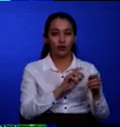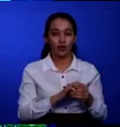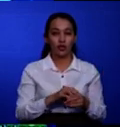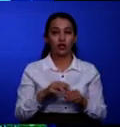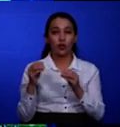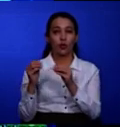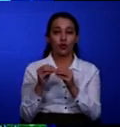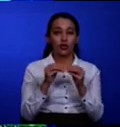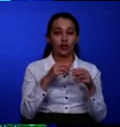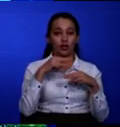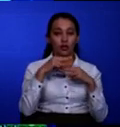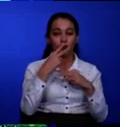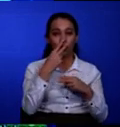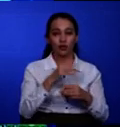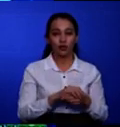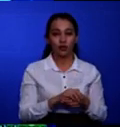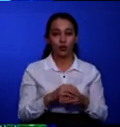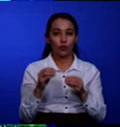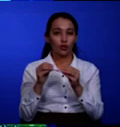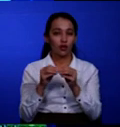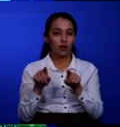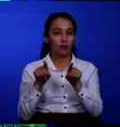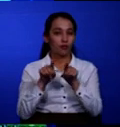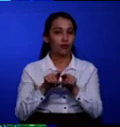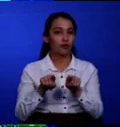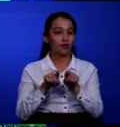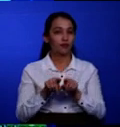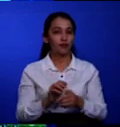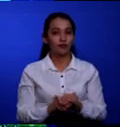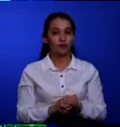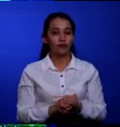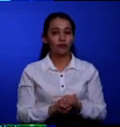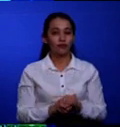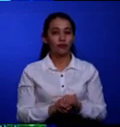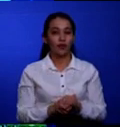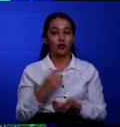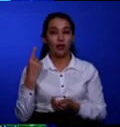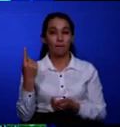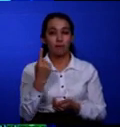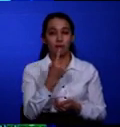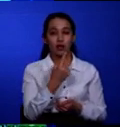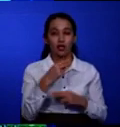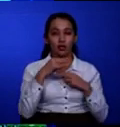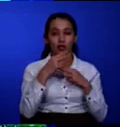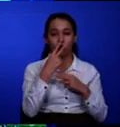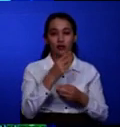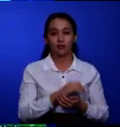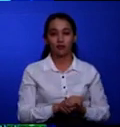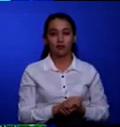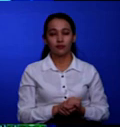10liklar xonasiga. 10liklar ham bir xil. Ikkalasida ham 5 tonlik. Navbat birliklar xonasiga.